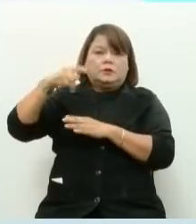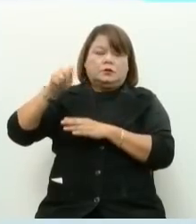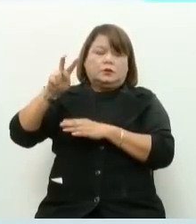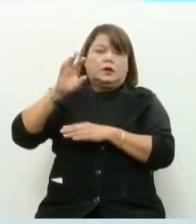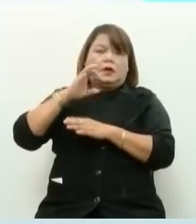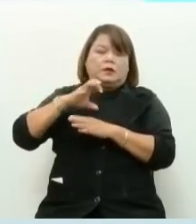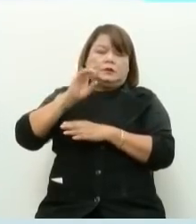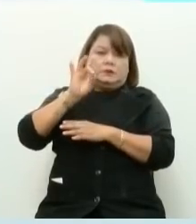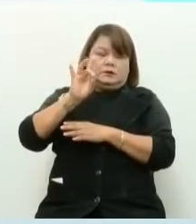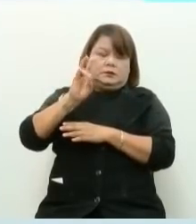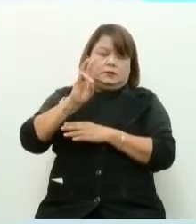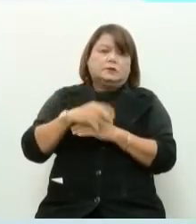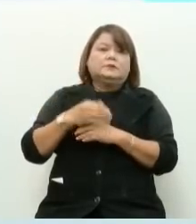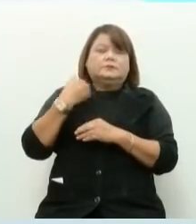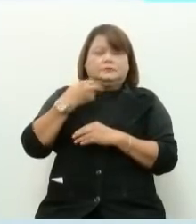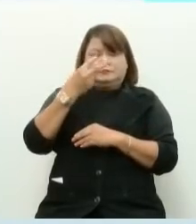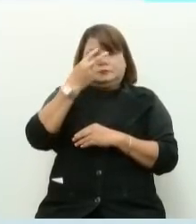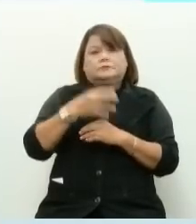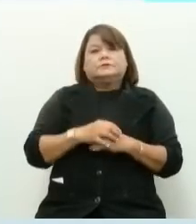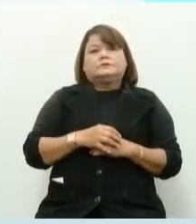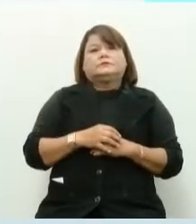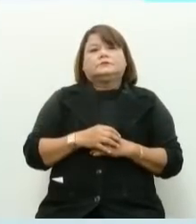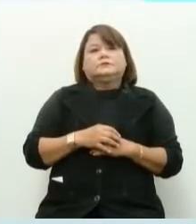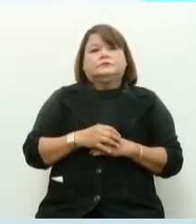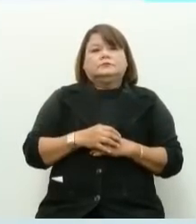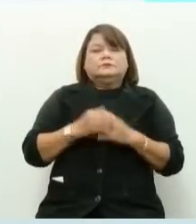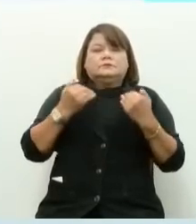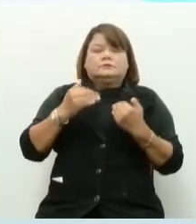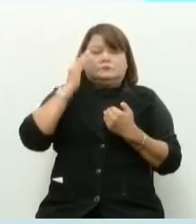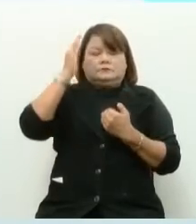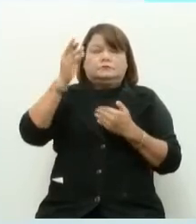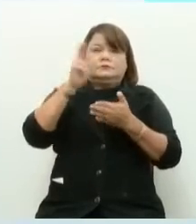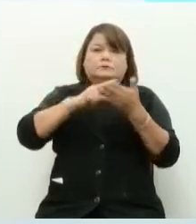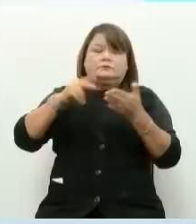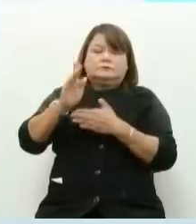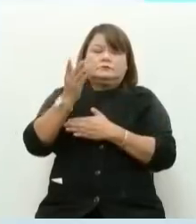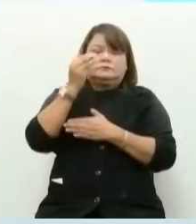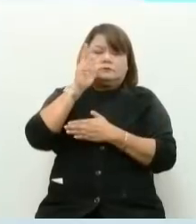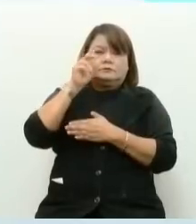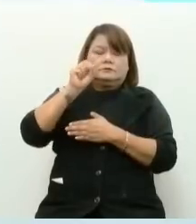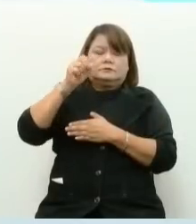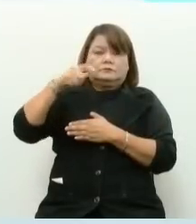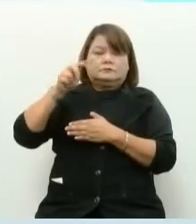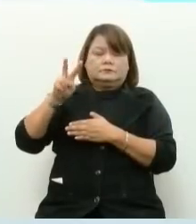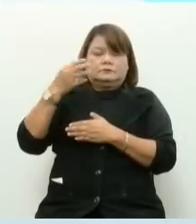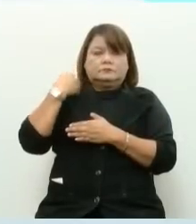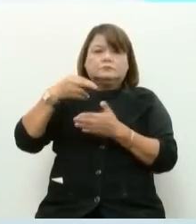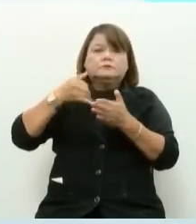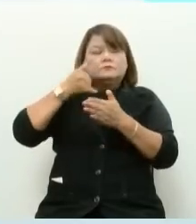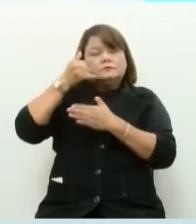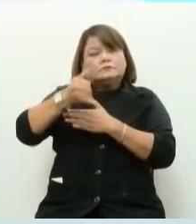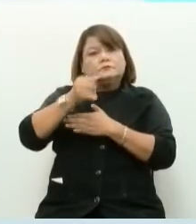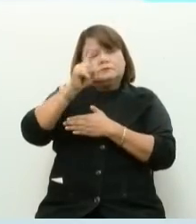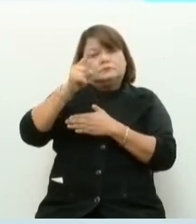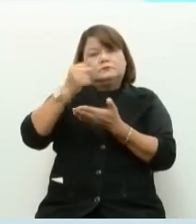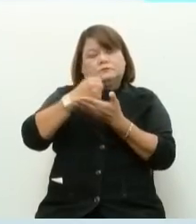ทอดสดผ่าน OBEC Channel ทั้ง3ช่องทางด้วยนะคะและในช่วงต่อไปของรายการผู้เช้าข่าวสตของเราค่ะเริ่มเข้ามาเป็นอีก